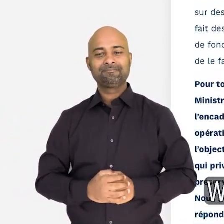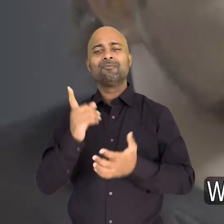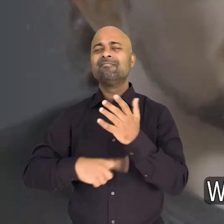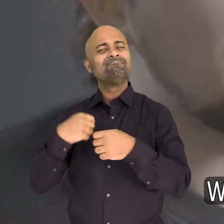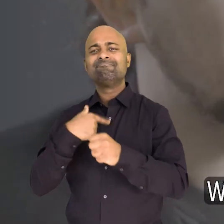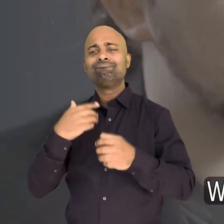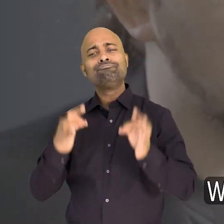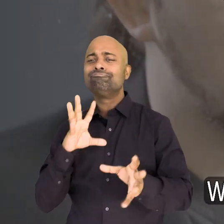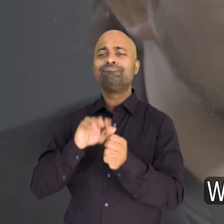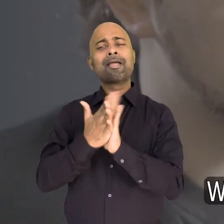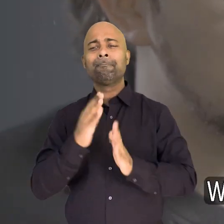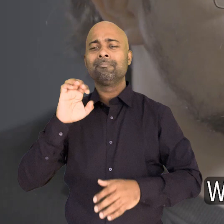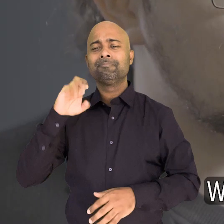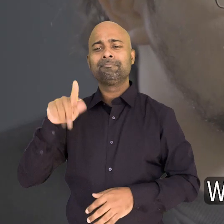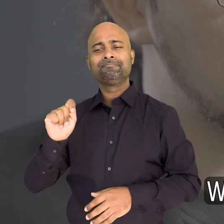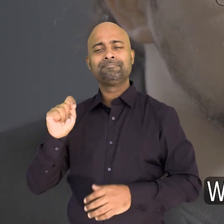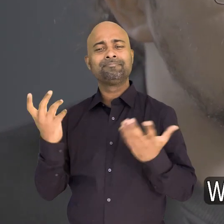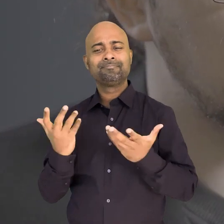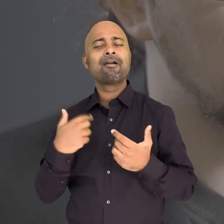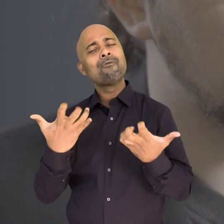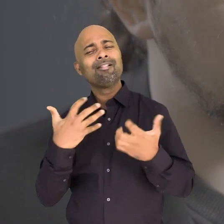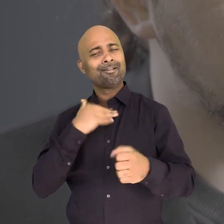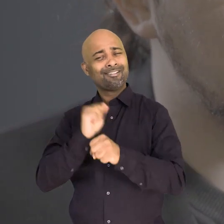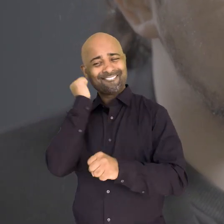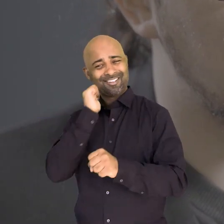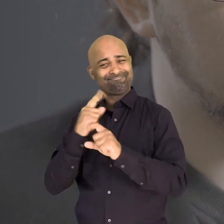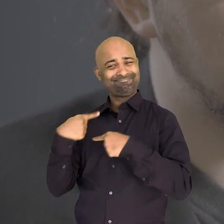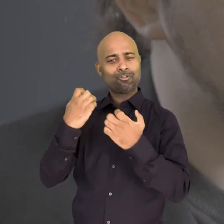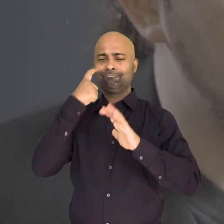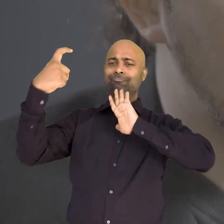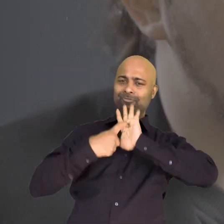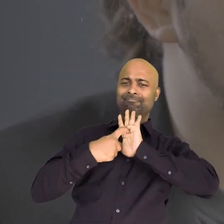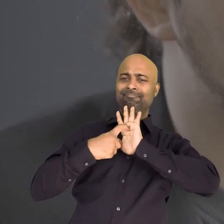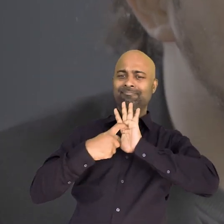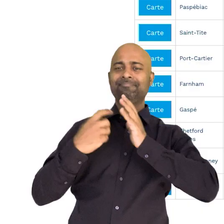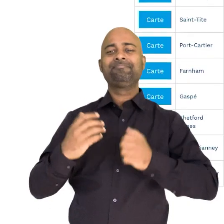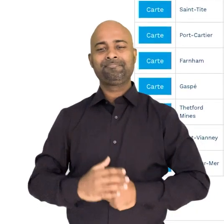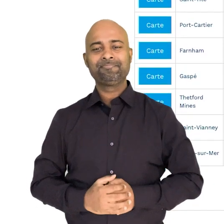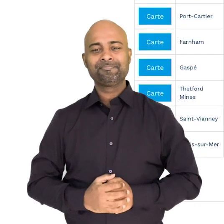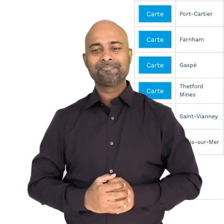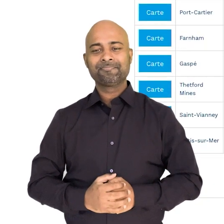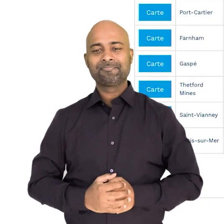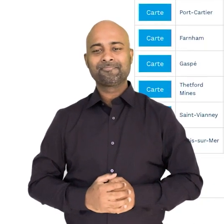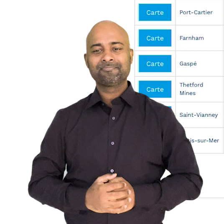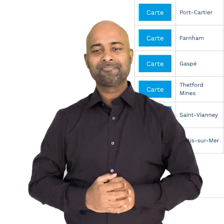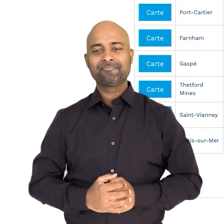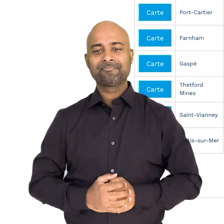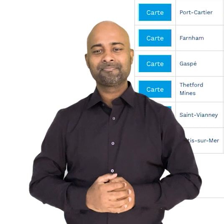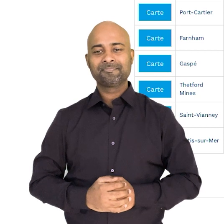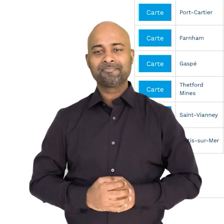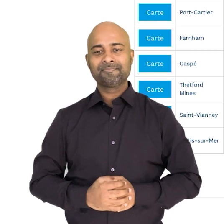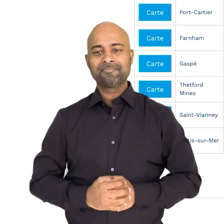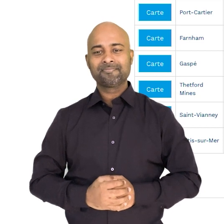Puis qu'est-ce qui m'a poussé en fait à devenir EPT, c'était le fait de pouvoir avoir une reconnaissance avec le travail que je